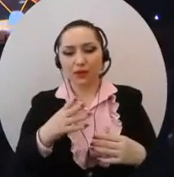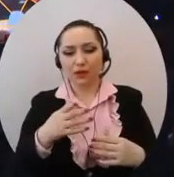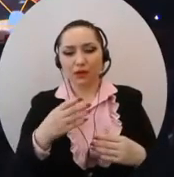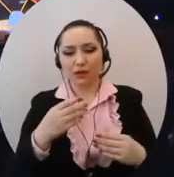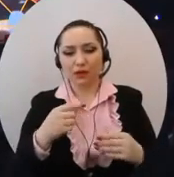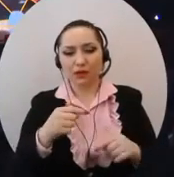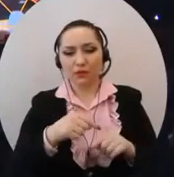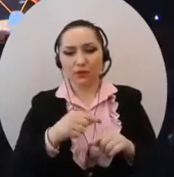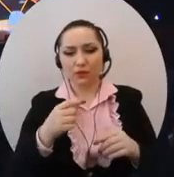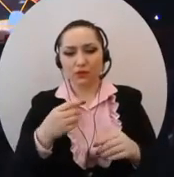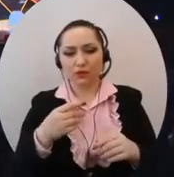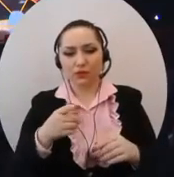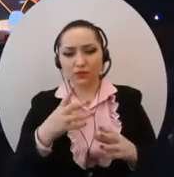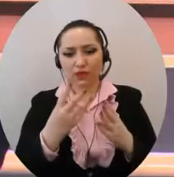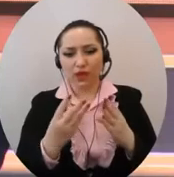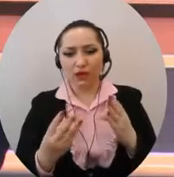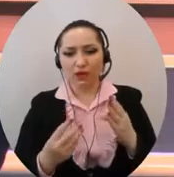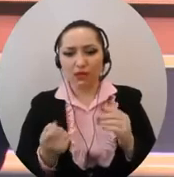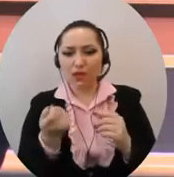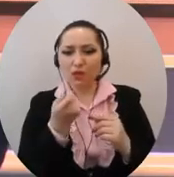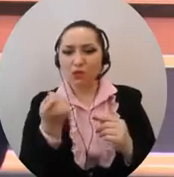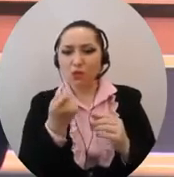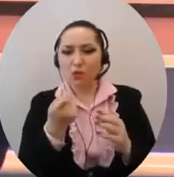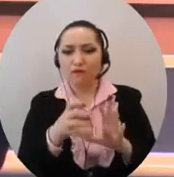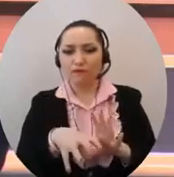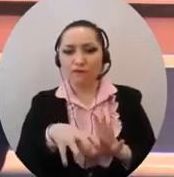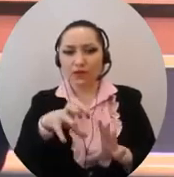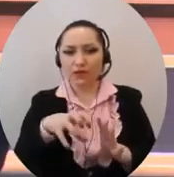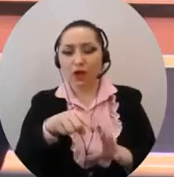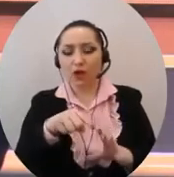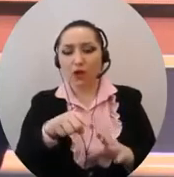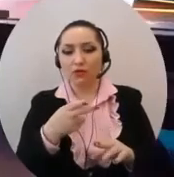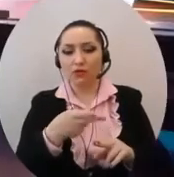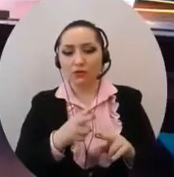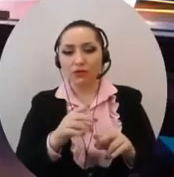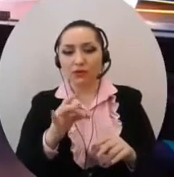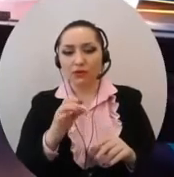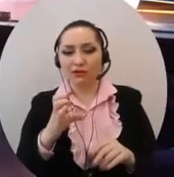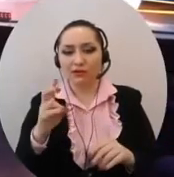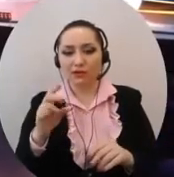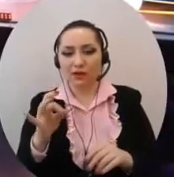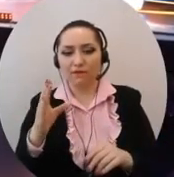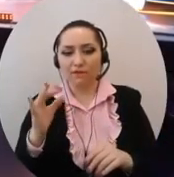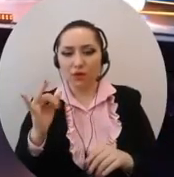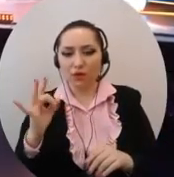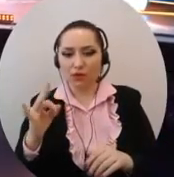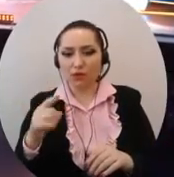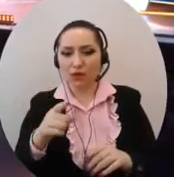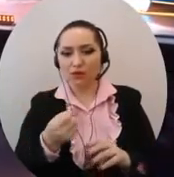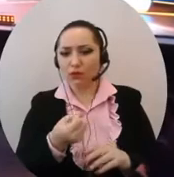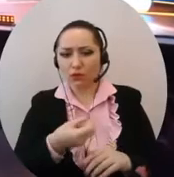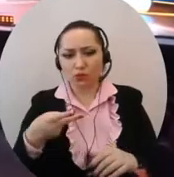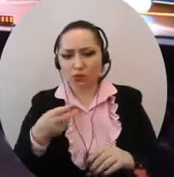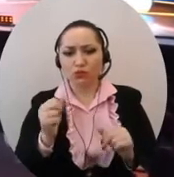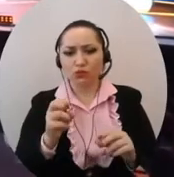виноградных косточек вытяжки. А это ресвератрол так называемый. Это намного круче антиоксидант, чем даже витамин